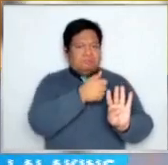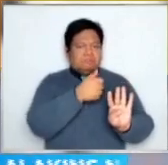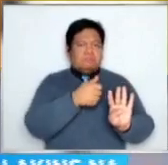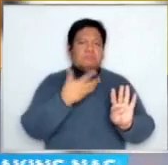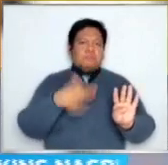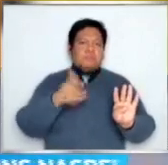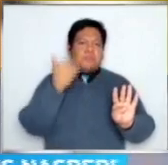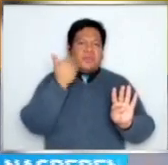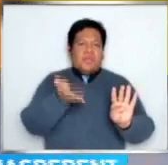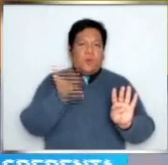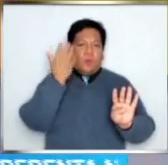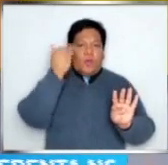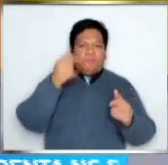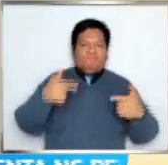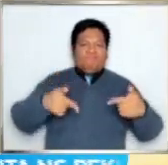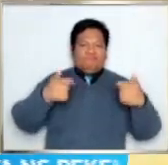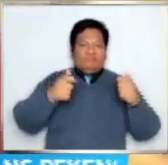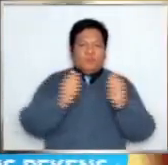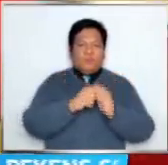ni John Consulta.